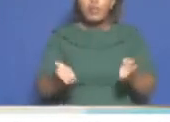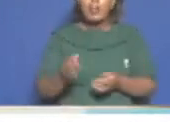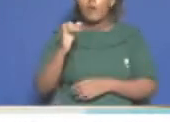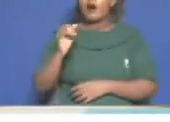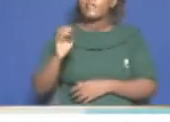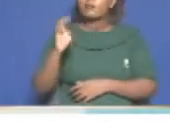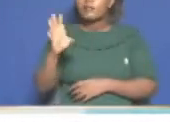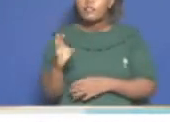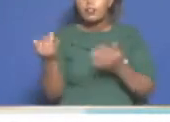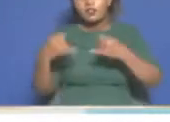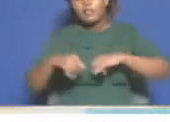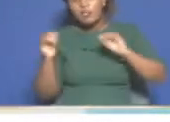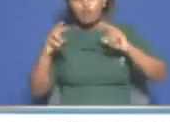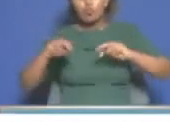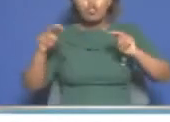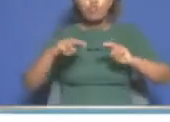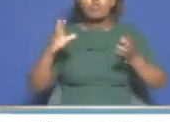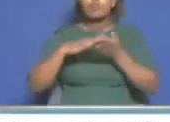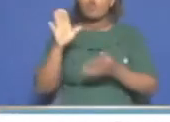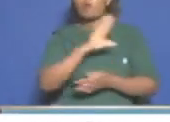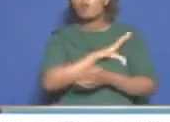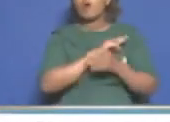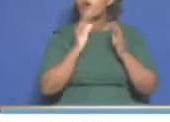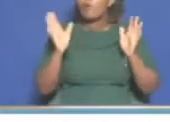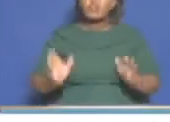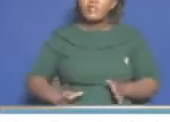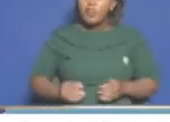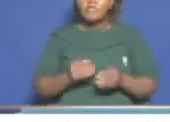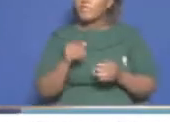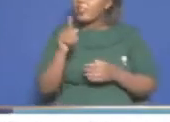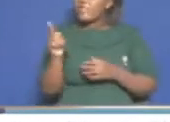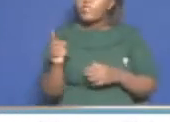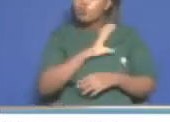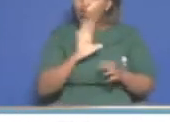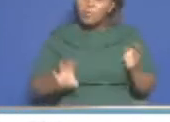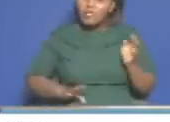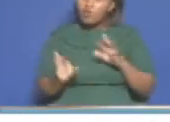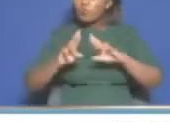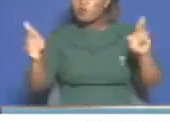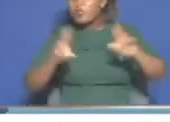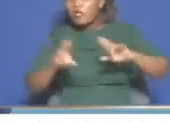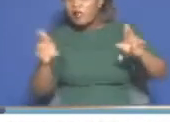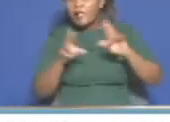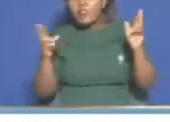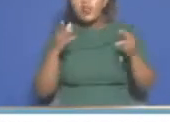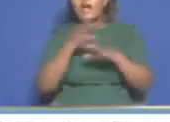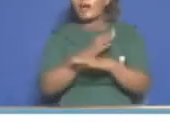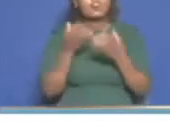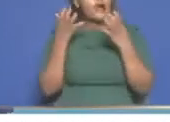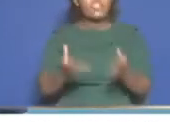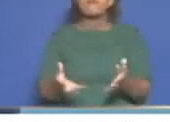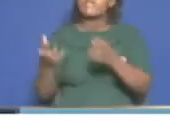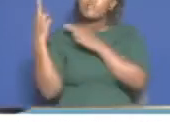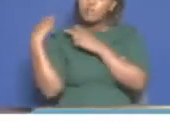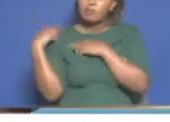ya kutafuta makamishna zaidi. Je, tume hii itakuwa imejiandaa kufikia wakati ule kulingana na majukumu ambayo yako mbele yake